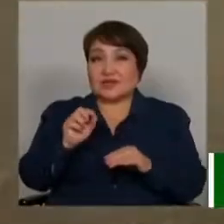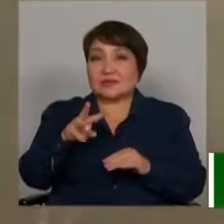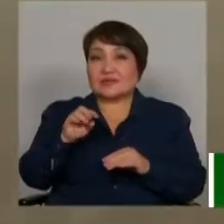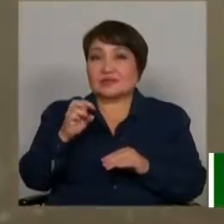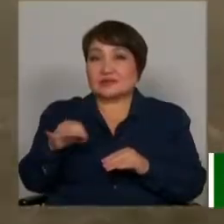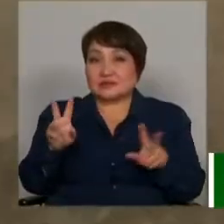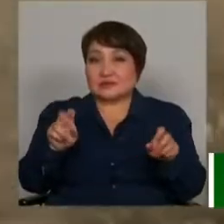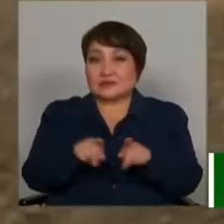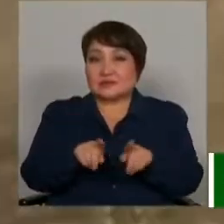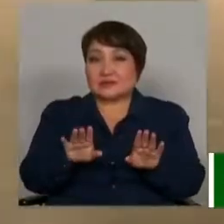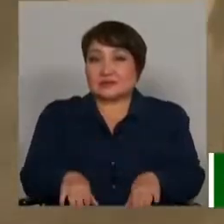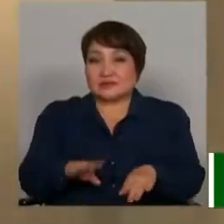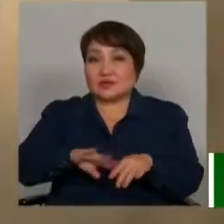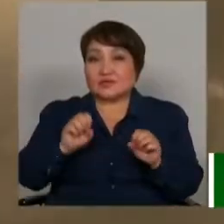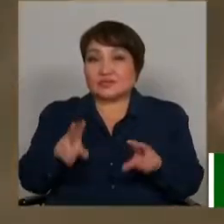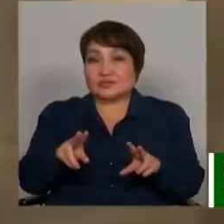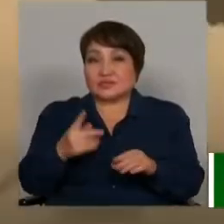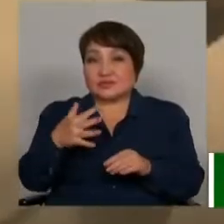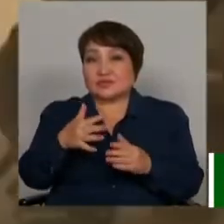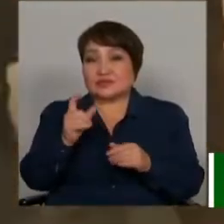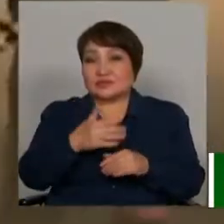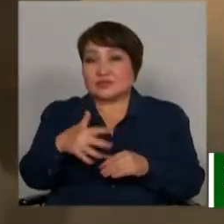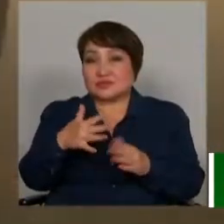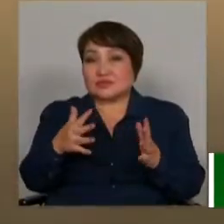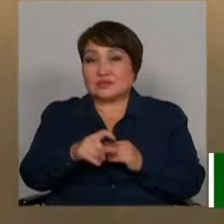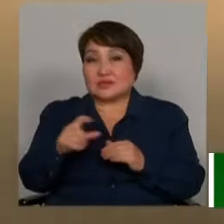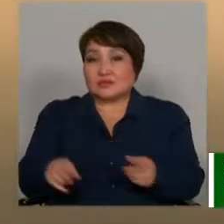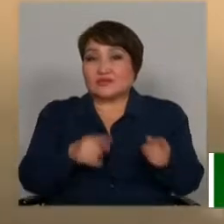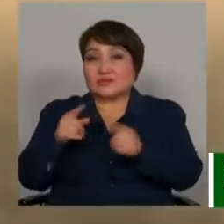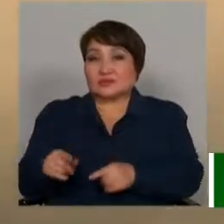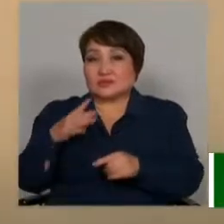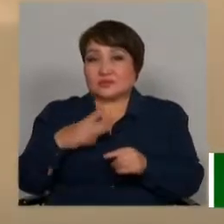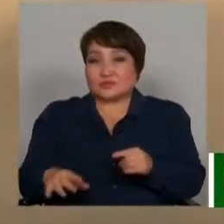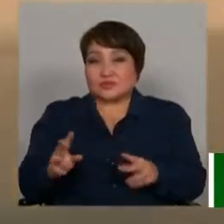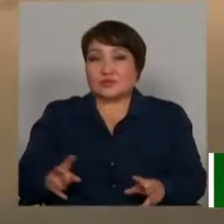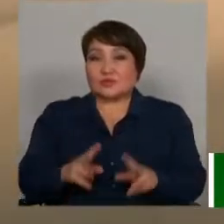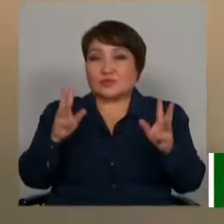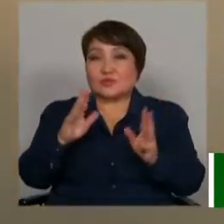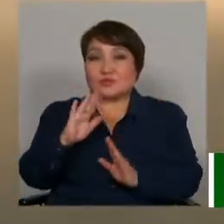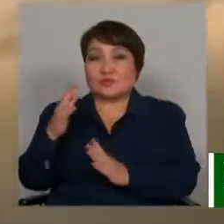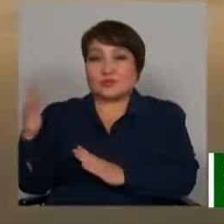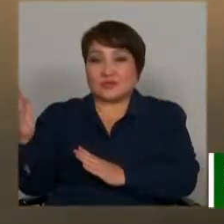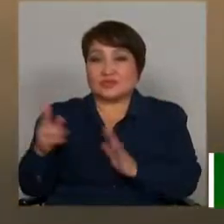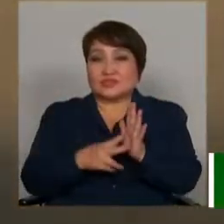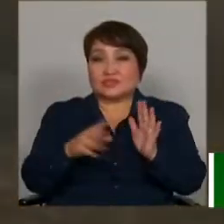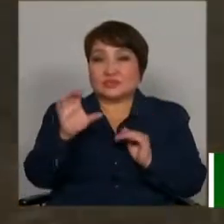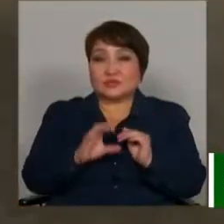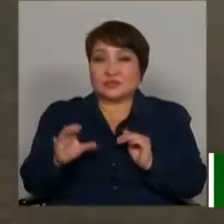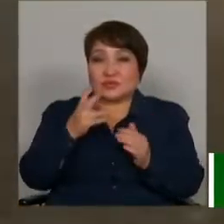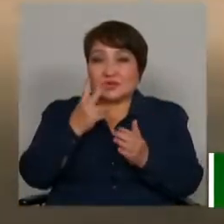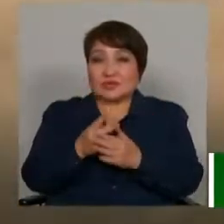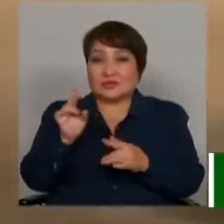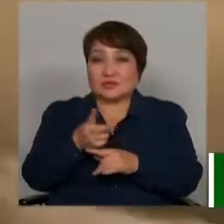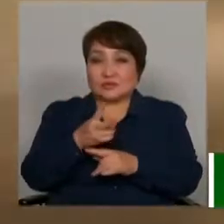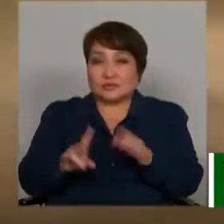адам қауіпсіз жерге бас сауғалауға мәжбүр болды. Айта кетсек, мұндағы орман өрті 7-ші қыркүйекке қараған түні тұтанып, қазірдің